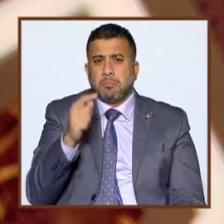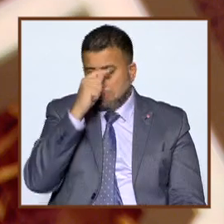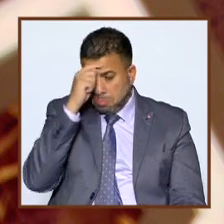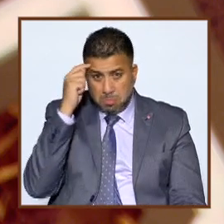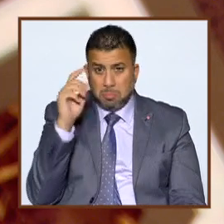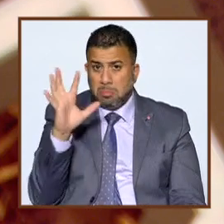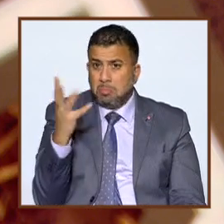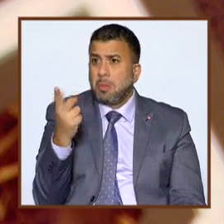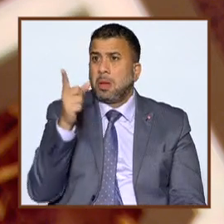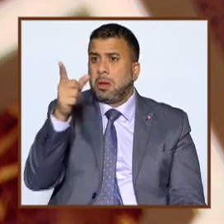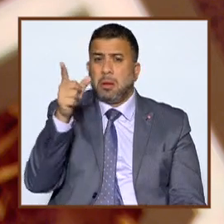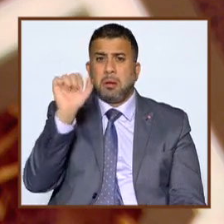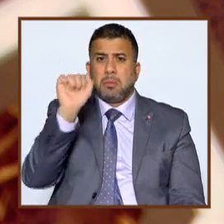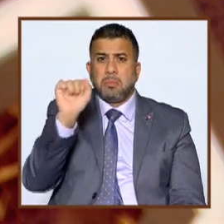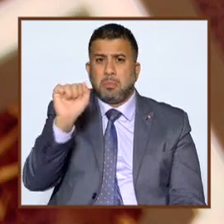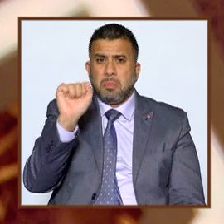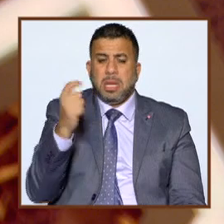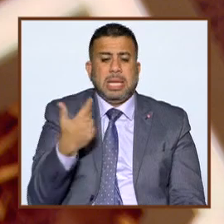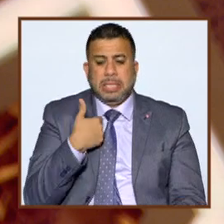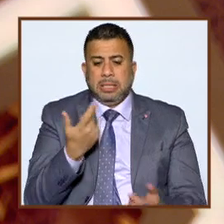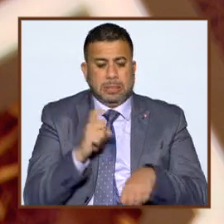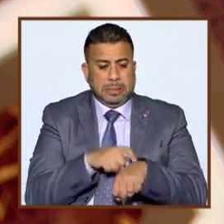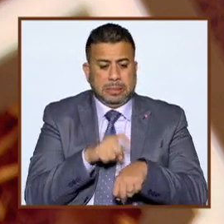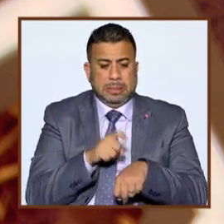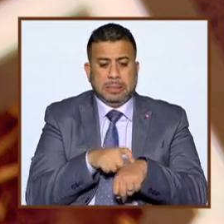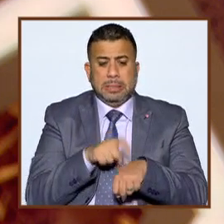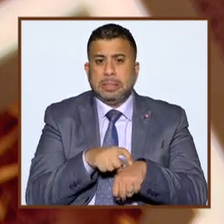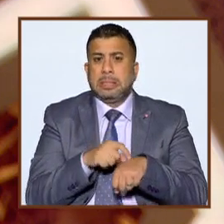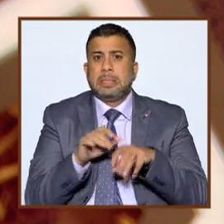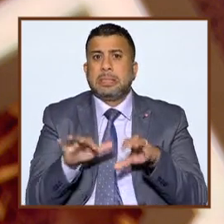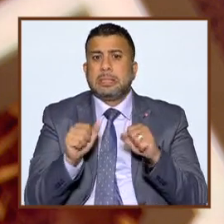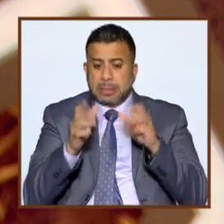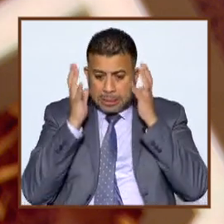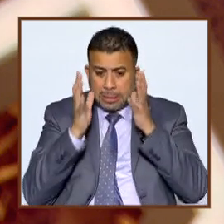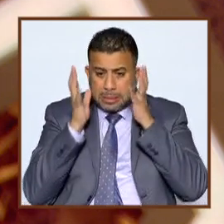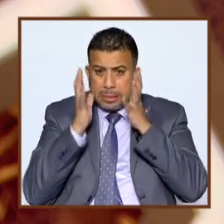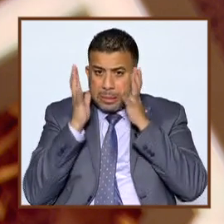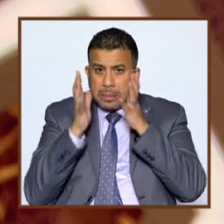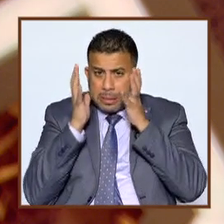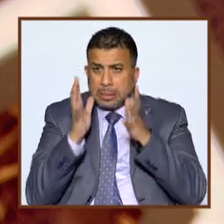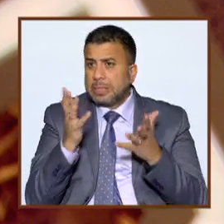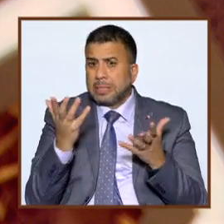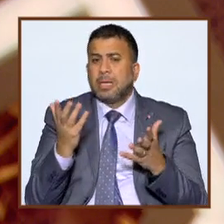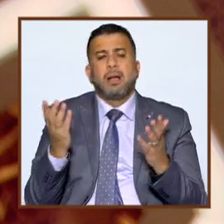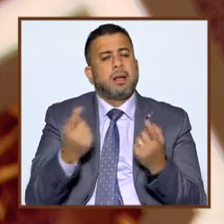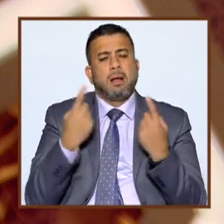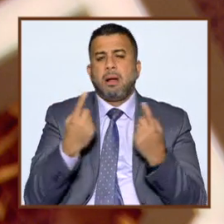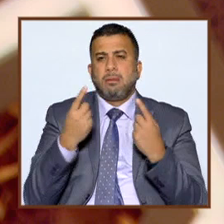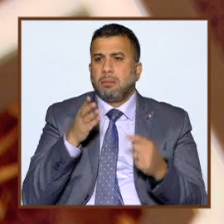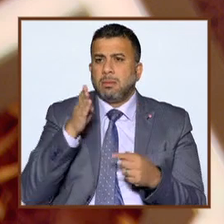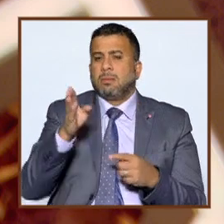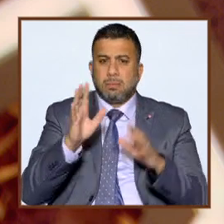من المعابد مثلا والإنسان ضاق عليه الوقت ولا يستطيع الصلاة إلا في هذا المكان، جاز له أن